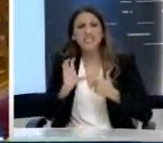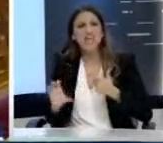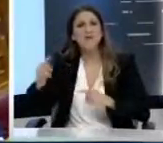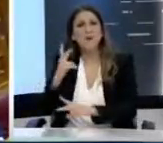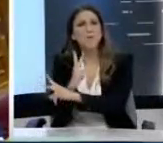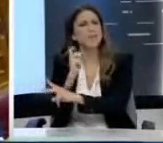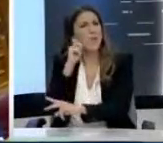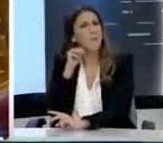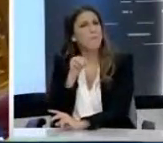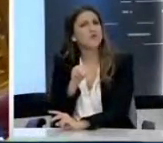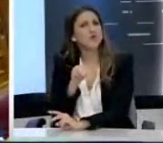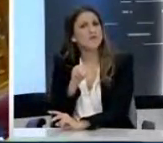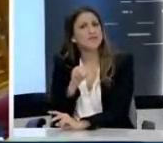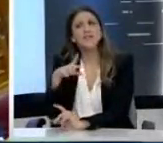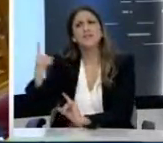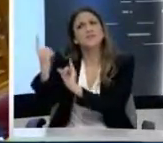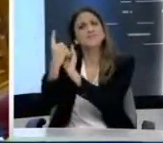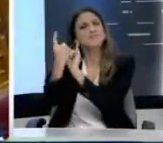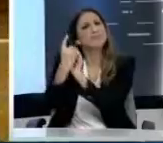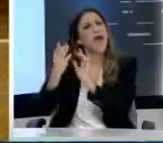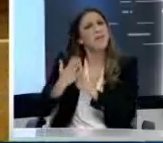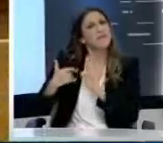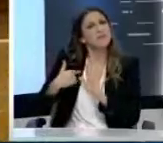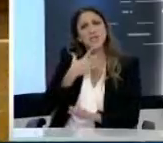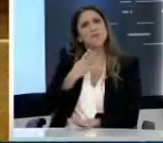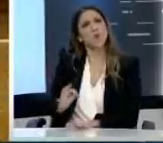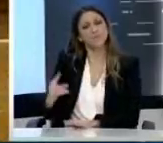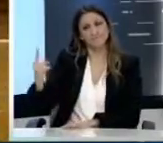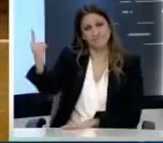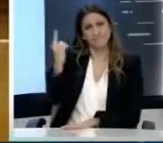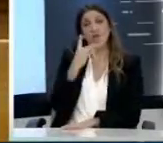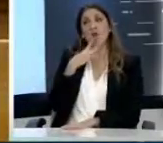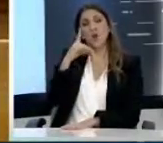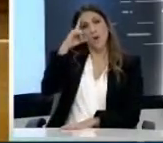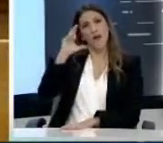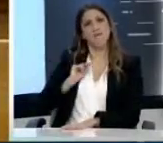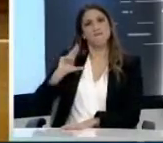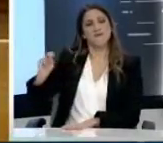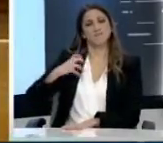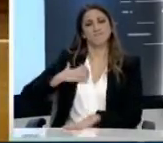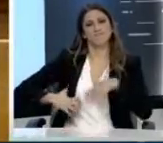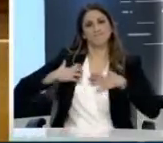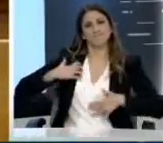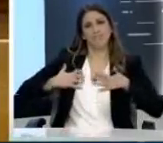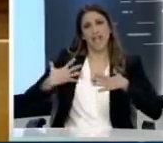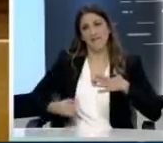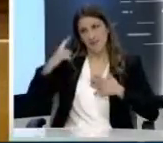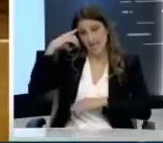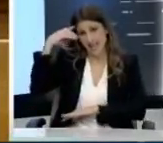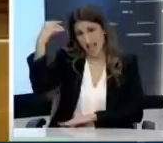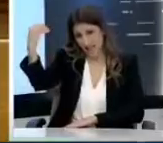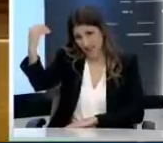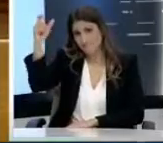μας πλησιάζουν, γιατί μας πλησιάζουν? Μας πλησιάζουν γιατί έχουν την ίδια ανησυχία. Έχουν